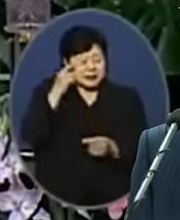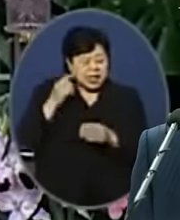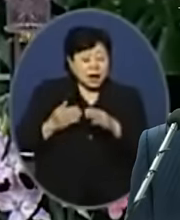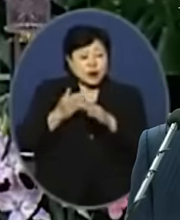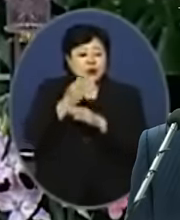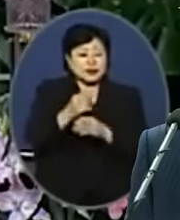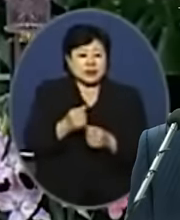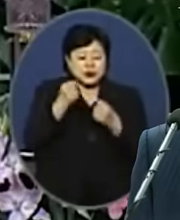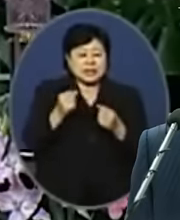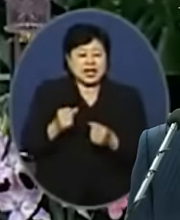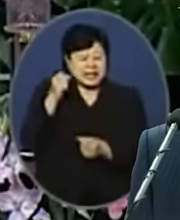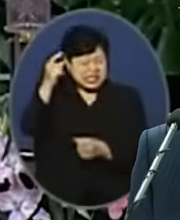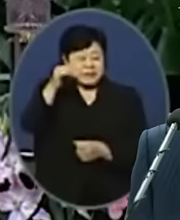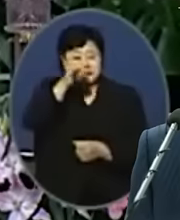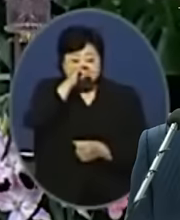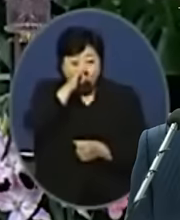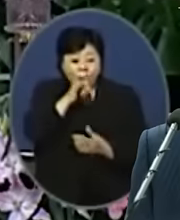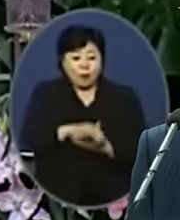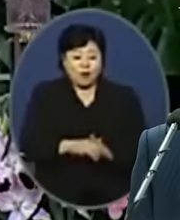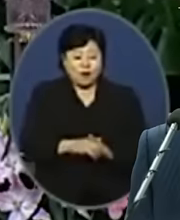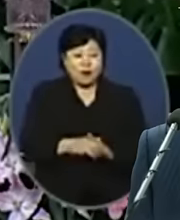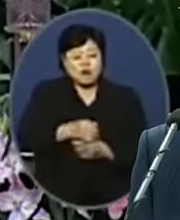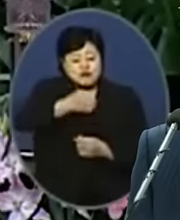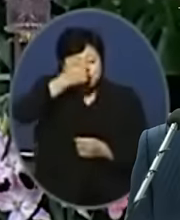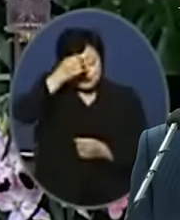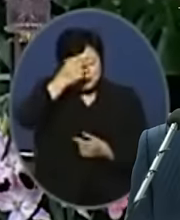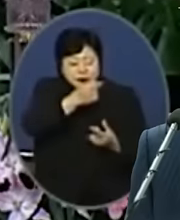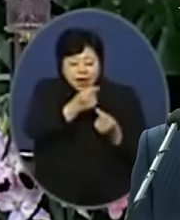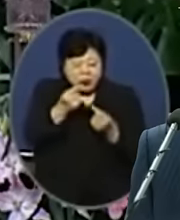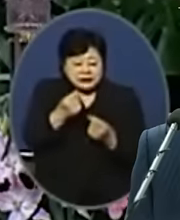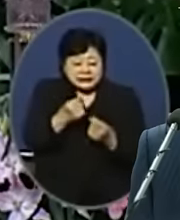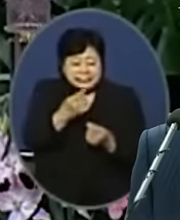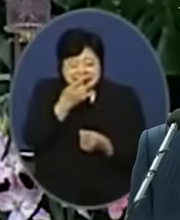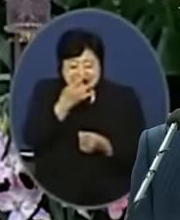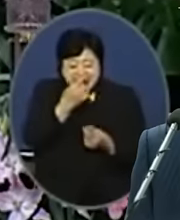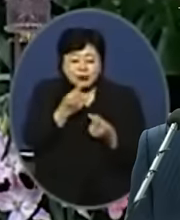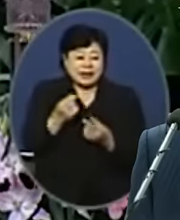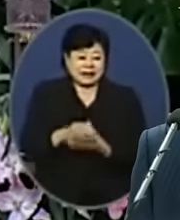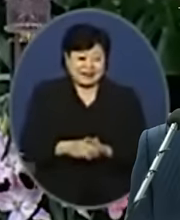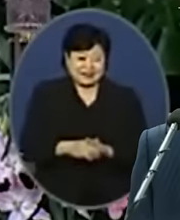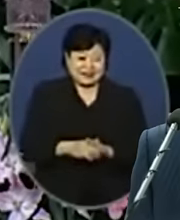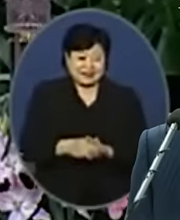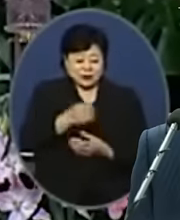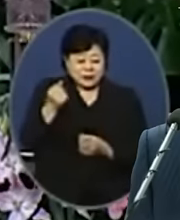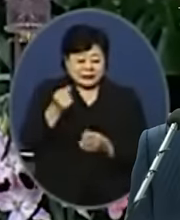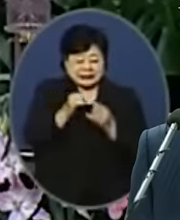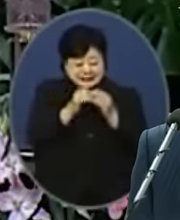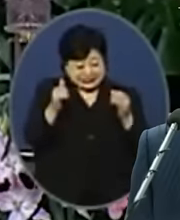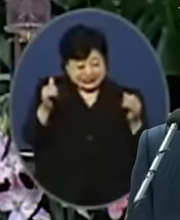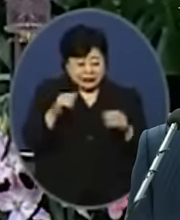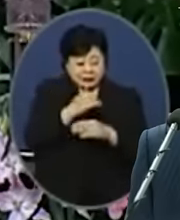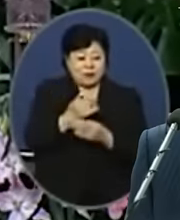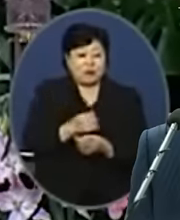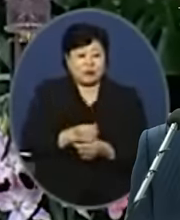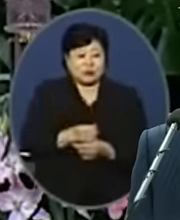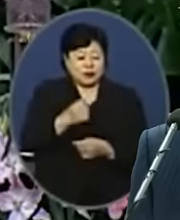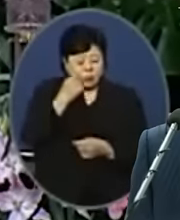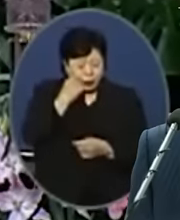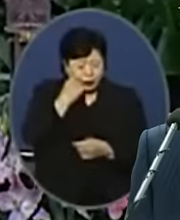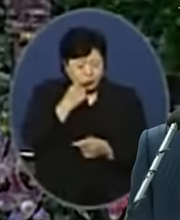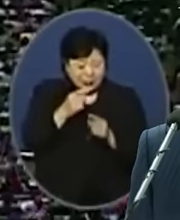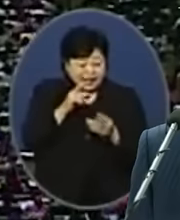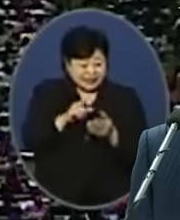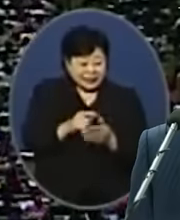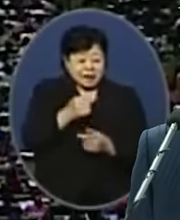힘든 위대한 힘이 들어있는 것입니다. 그런데 꿈은 이와 같은 씨앗입니다. 꿈을 가진 사람은 모두가 불가능하다고 말할